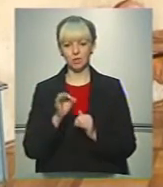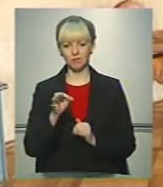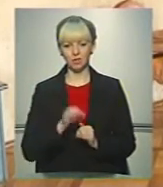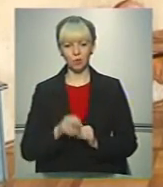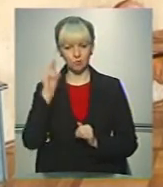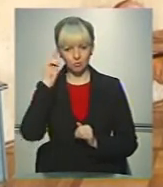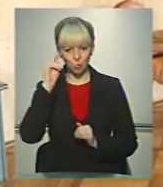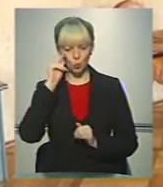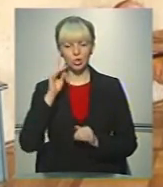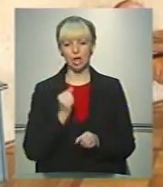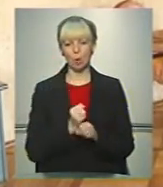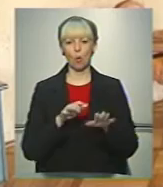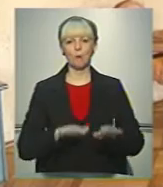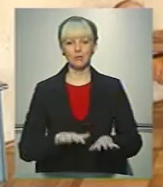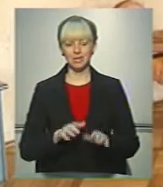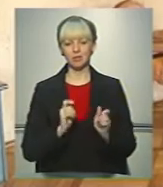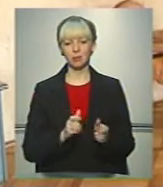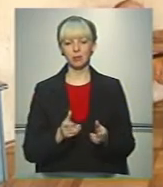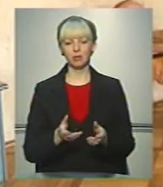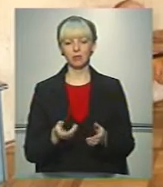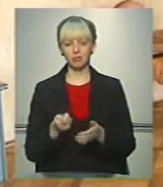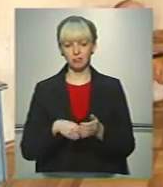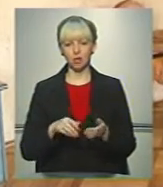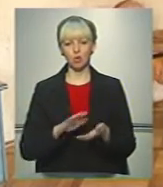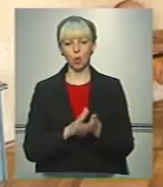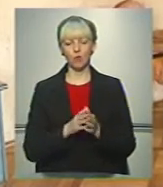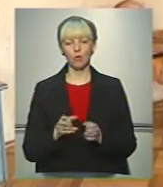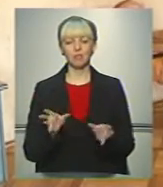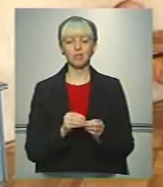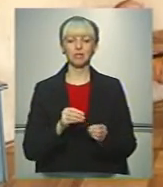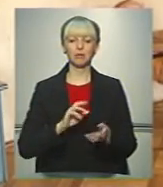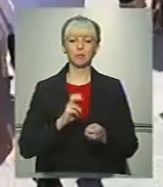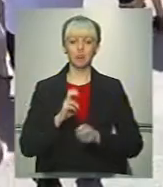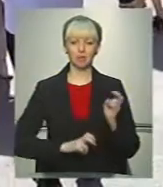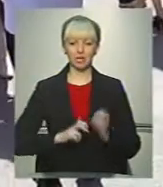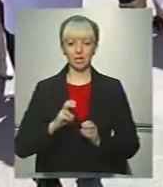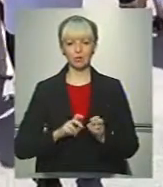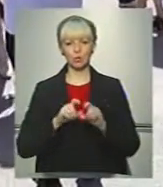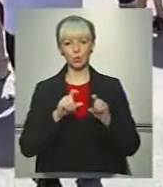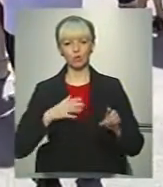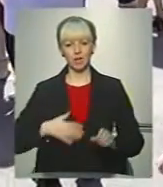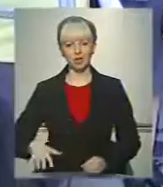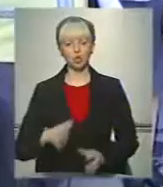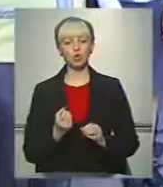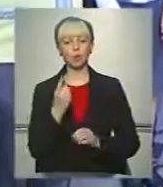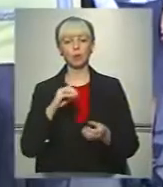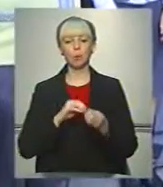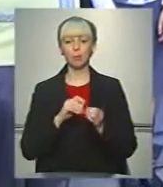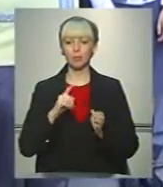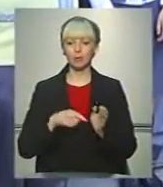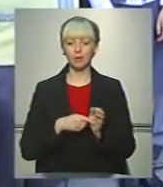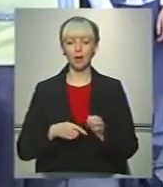90% учнів на робочі місця згідно заключених договорів з підприємствами, установами нашого краю. Ще одне проблемне питання